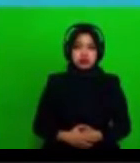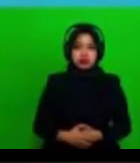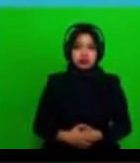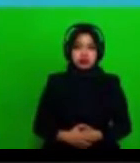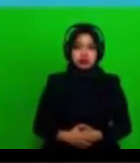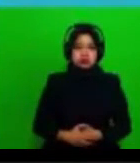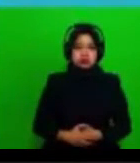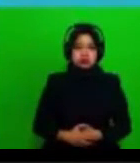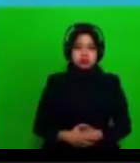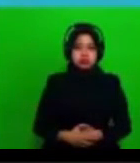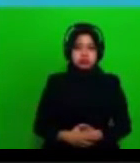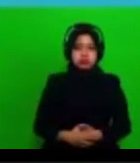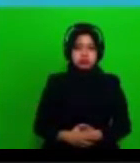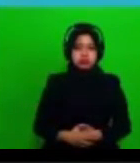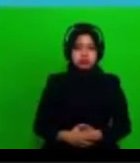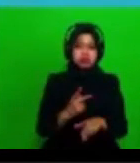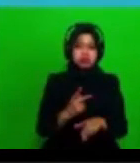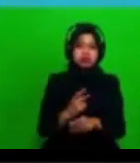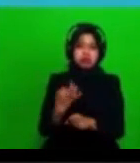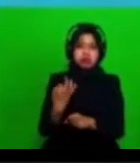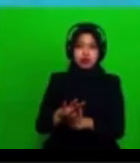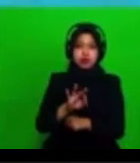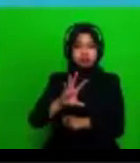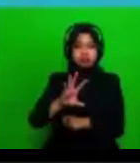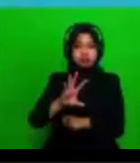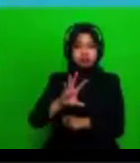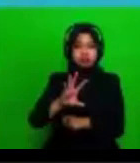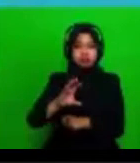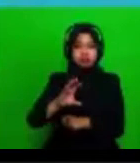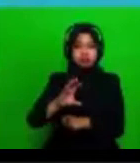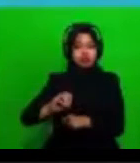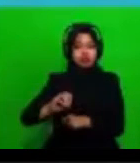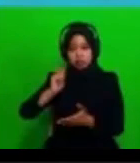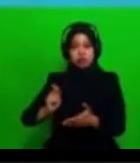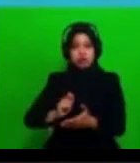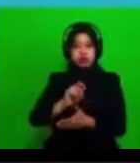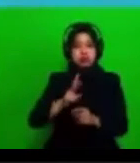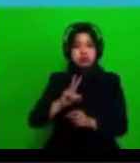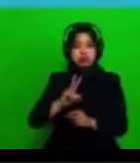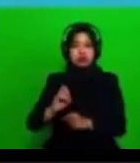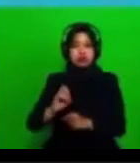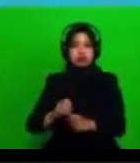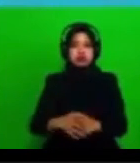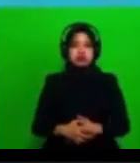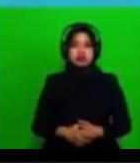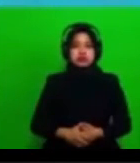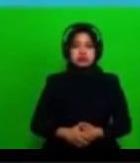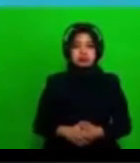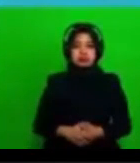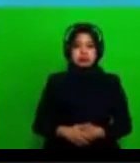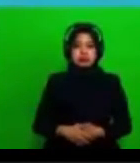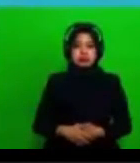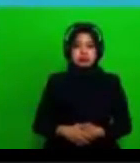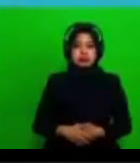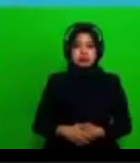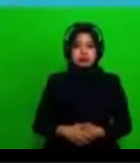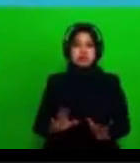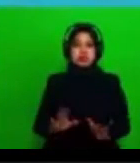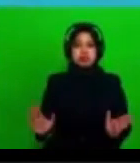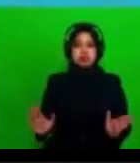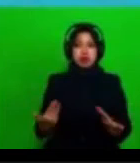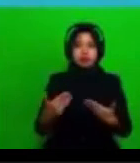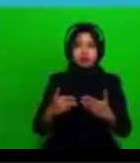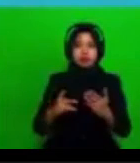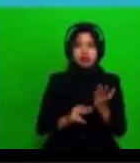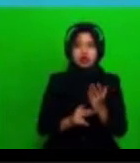Baik, ini pelatihan sekolah guru baru, ada 40 kepala sekolah, 20 pengawas. Slide berikutnya coba. Kemudian